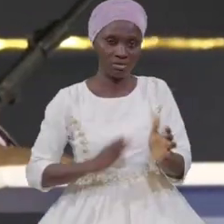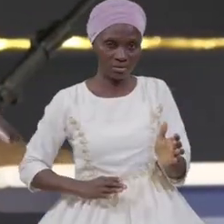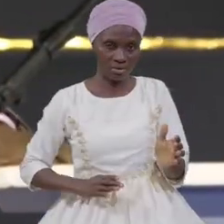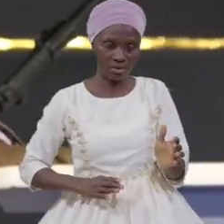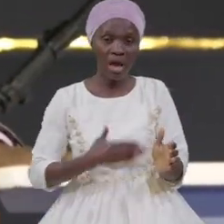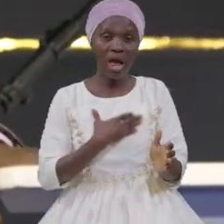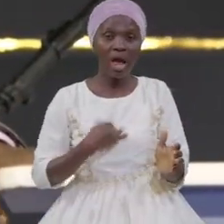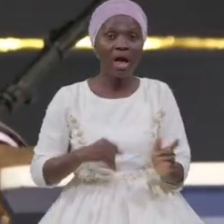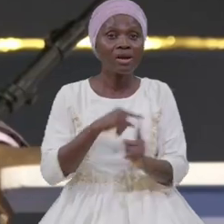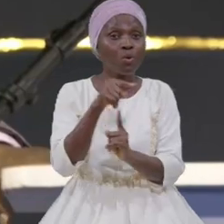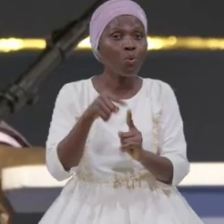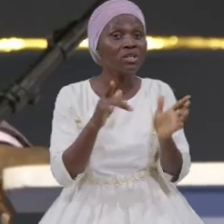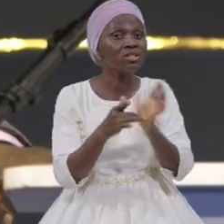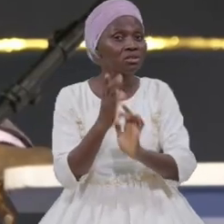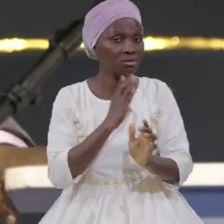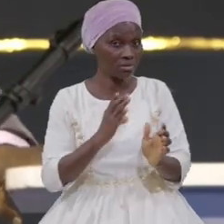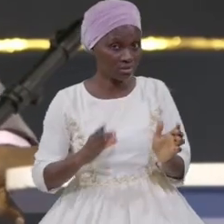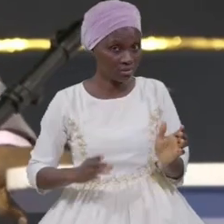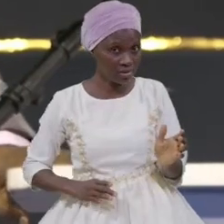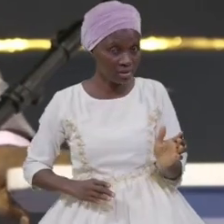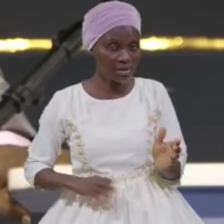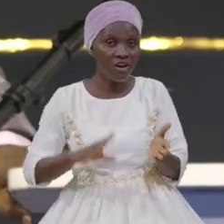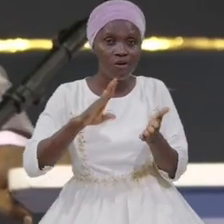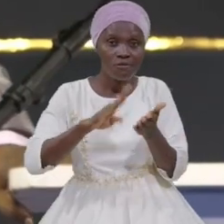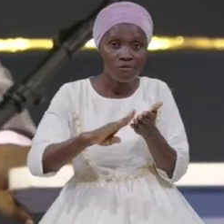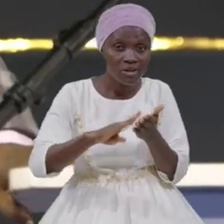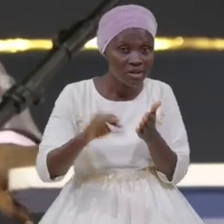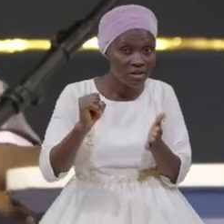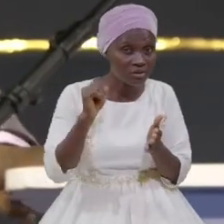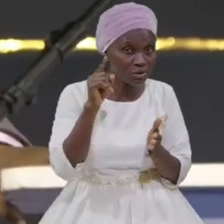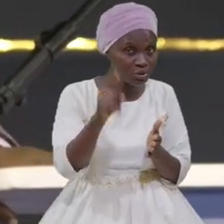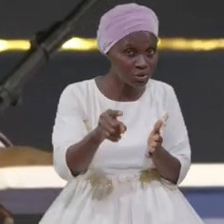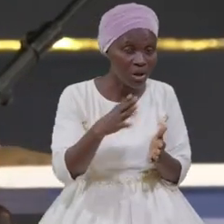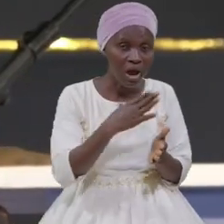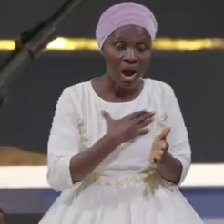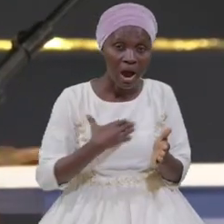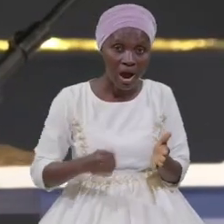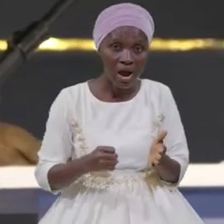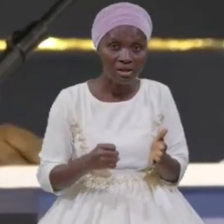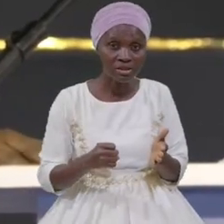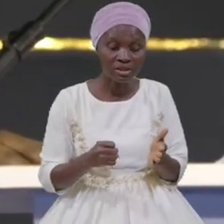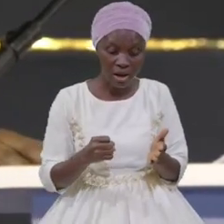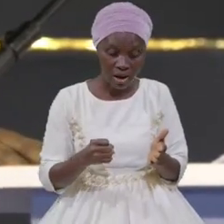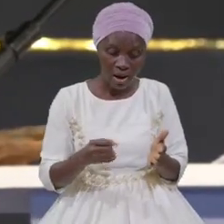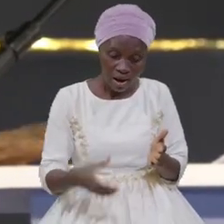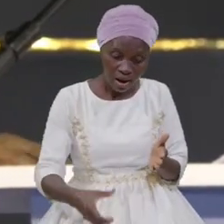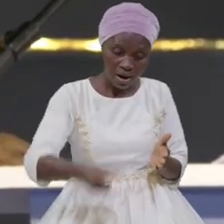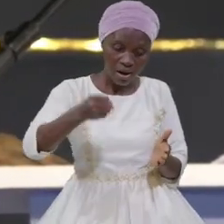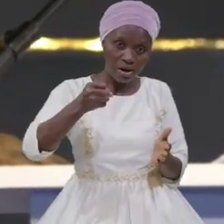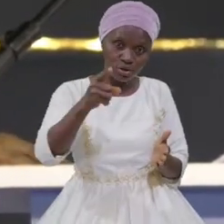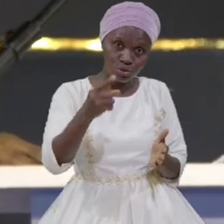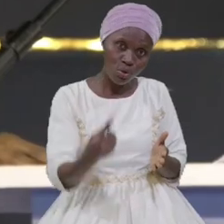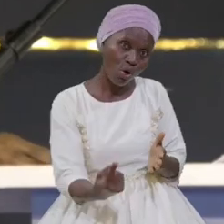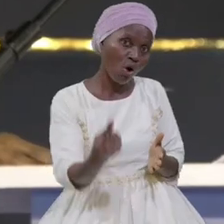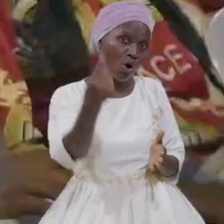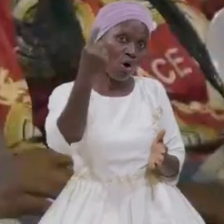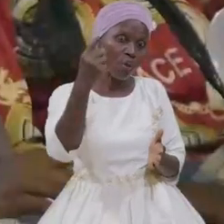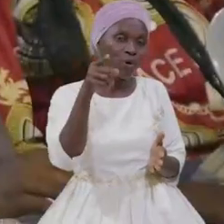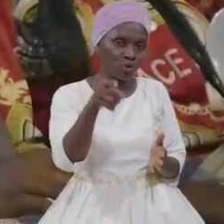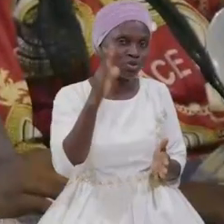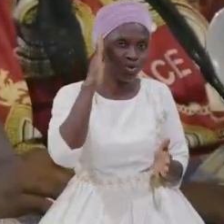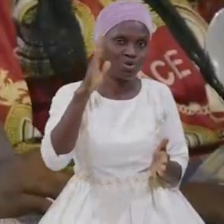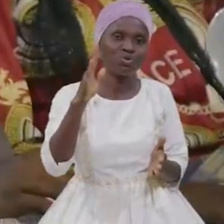Mais quand Jésus-Christ te pardonne et te tire, tu atteindras la gloire